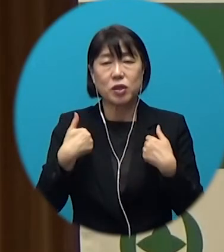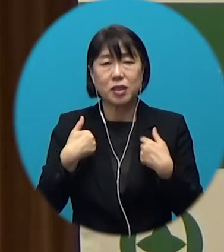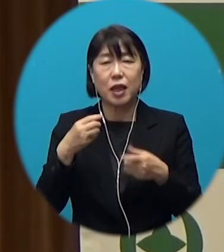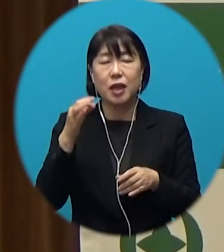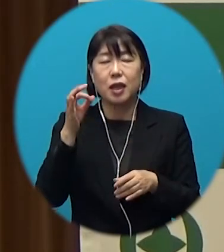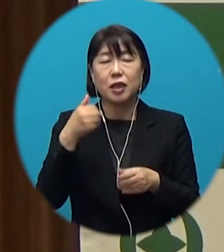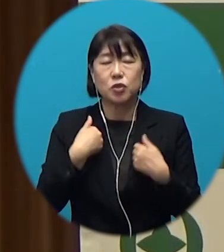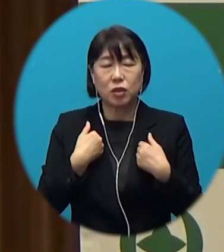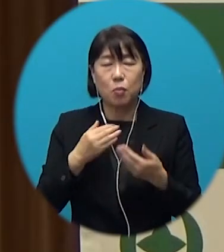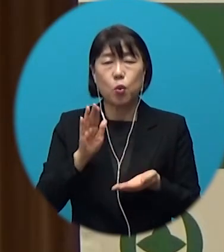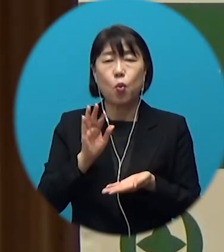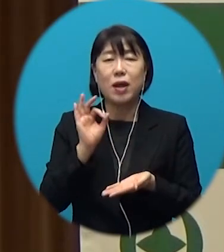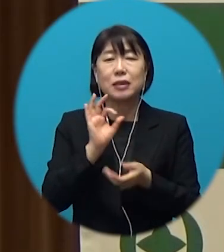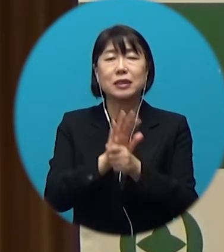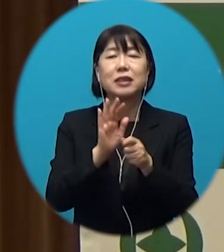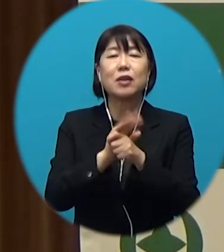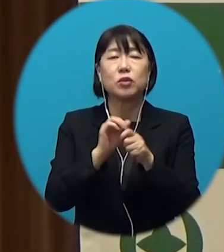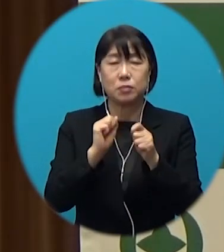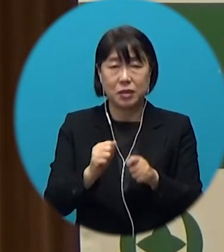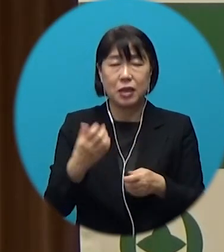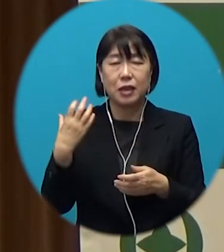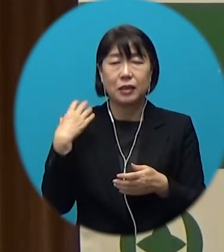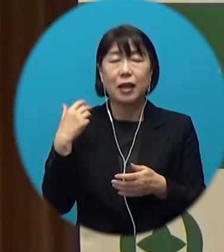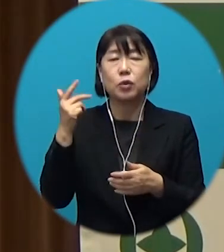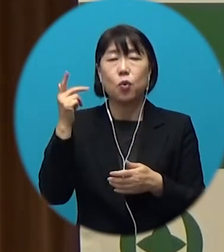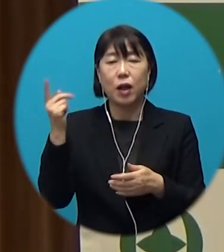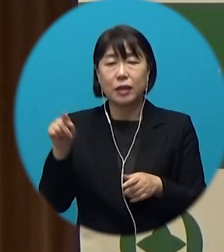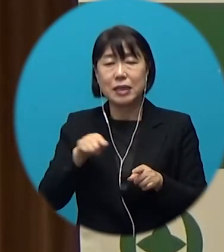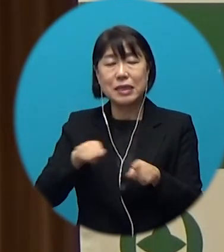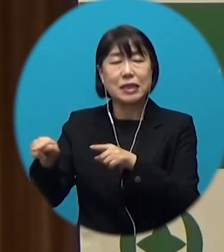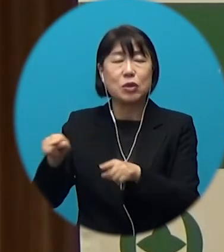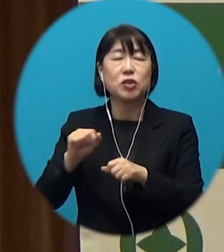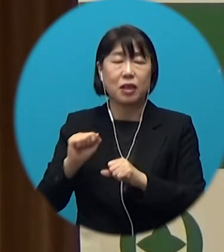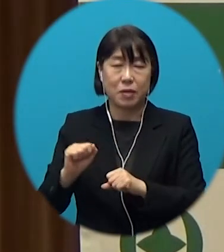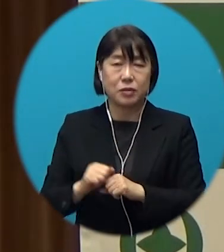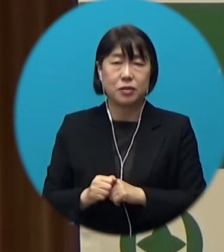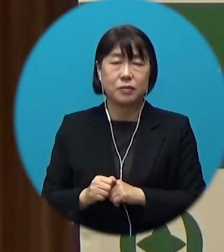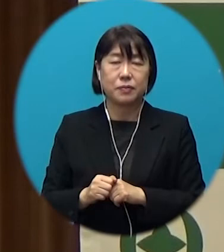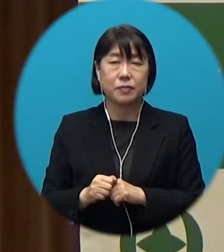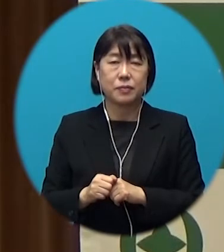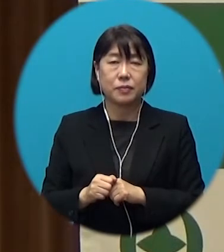思っておりまして、今担当課の方に、指示をしております。やはり